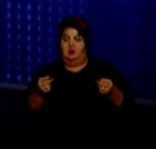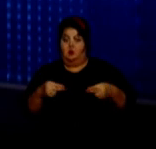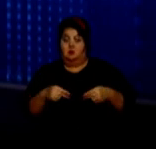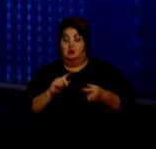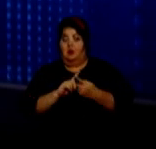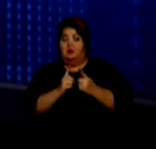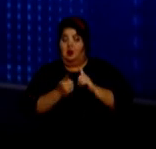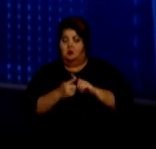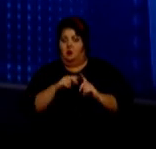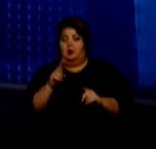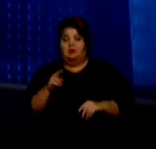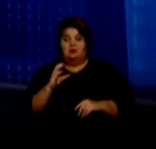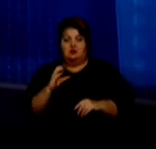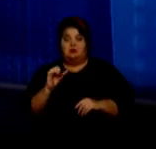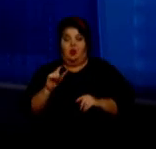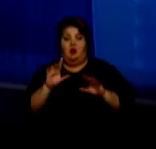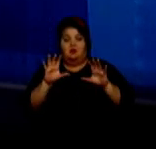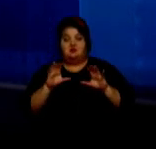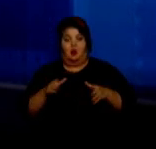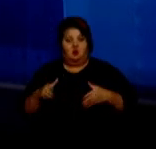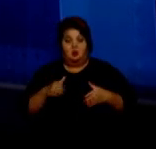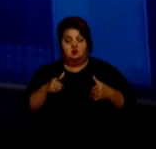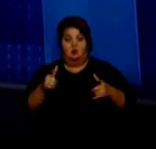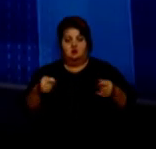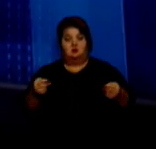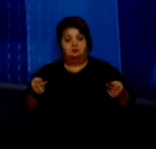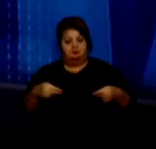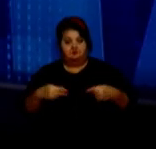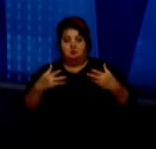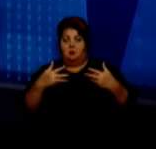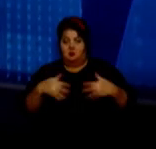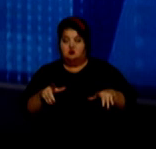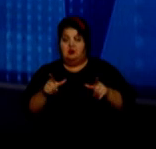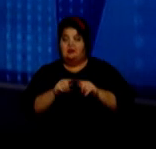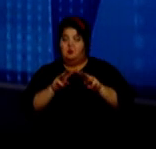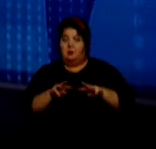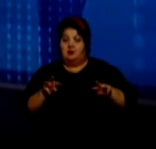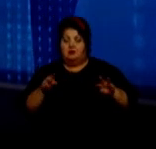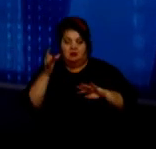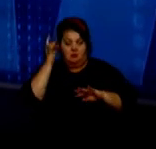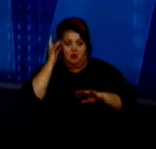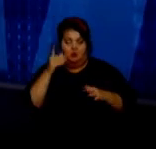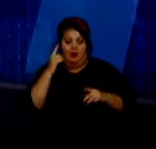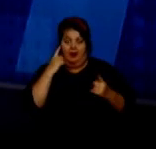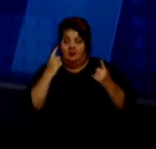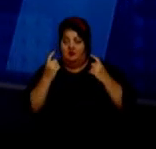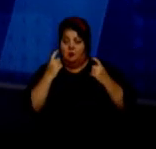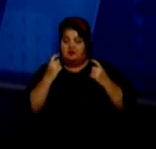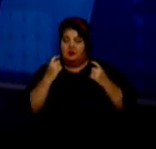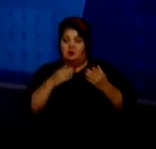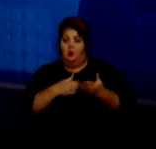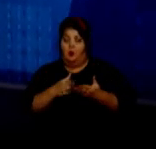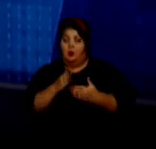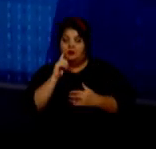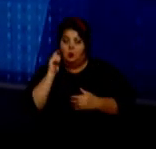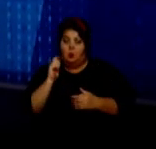ДСА йдуть законним шляхом, і цей охоронний договір укладений з Міністерством культури та інформаційної політики України. І